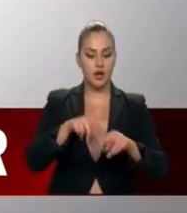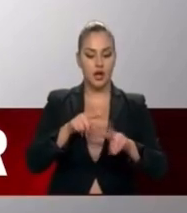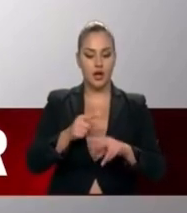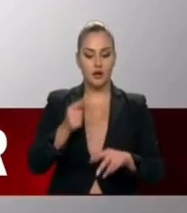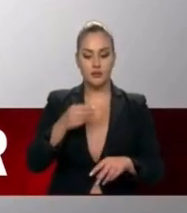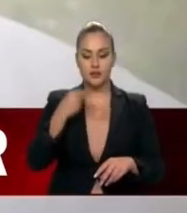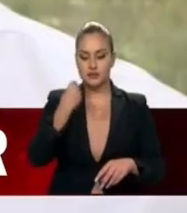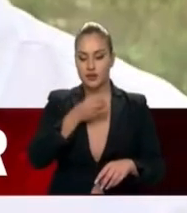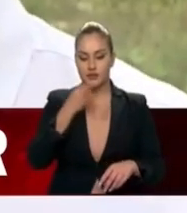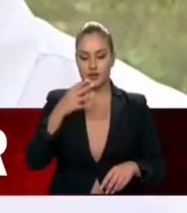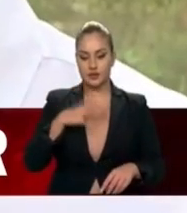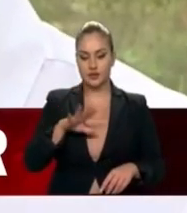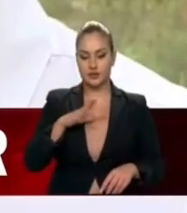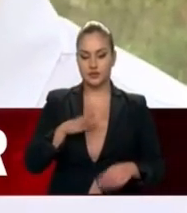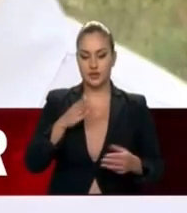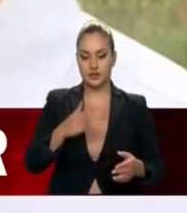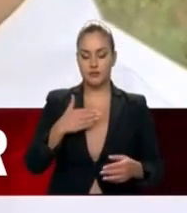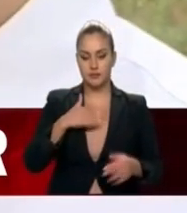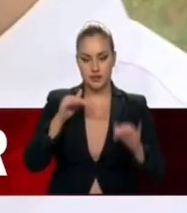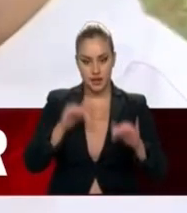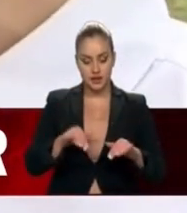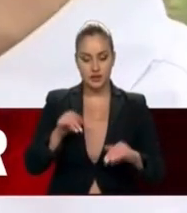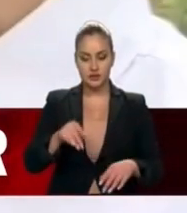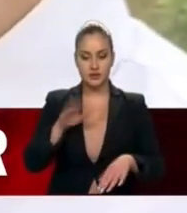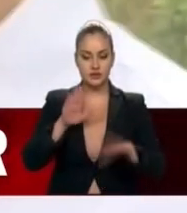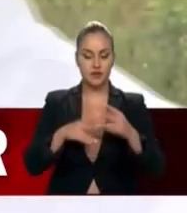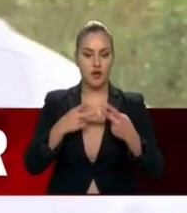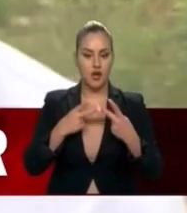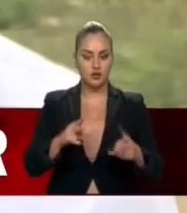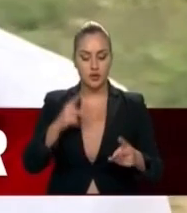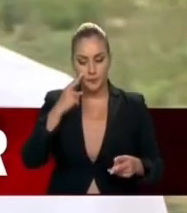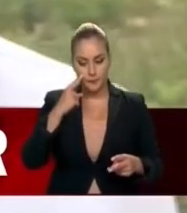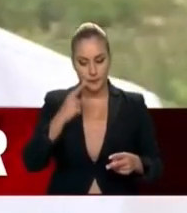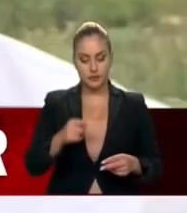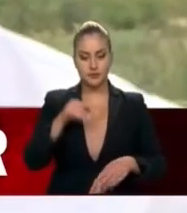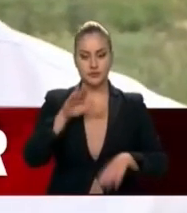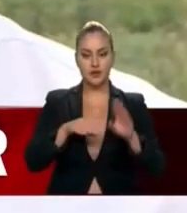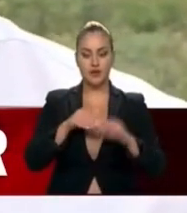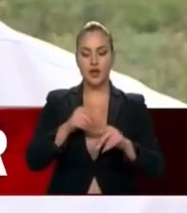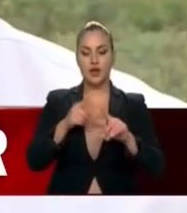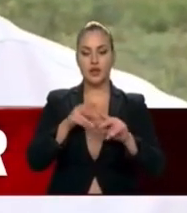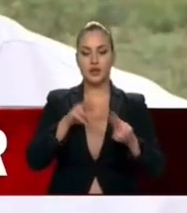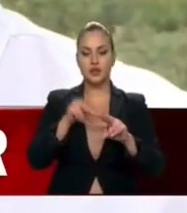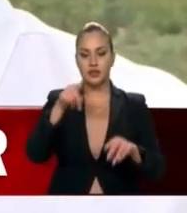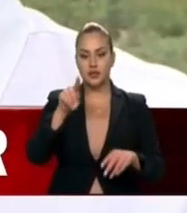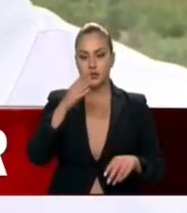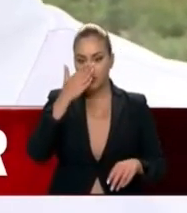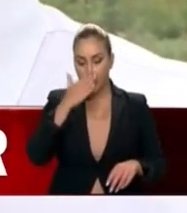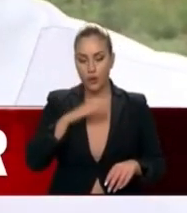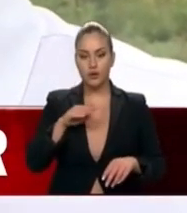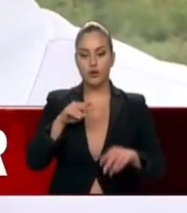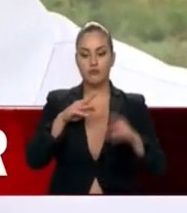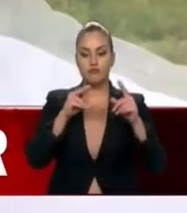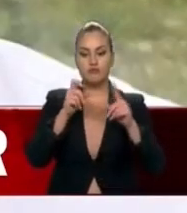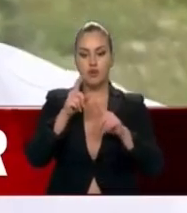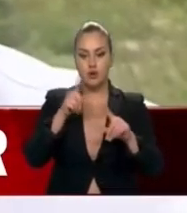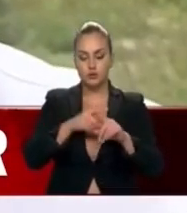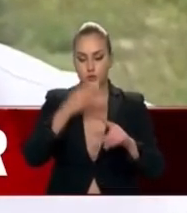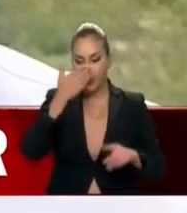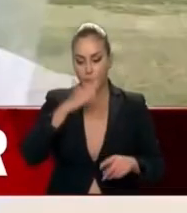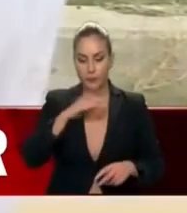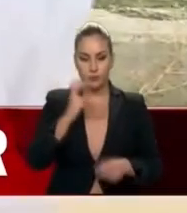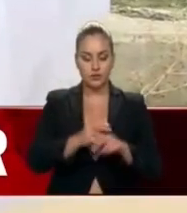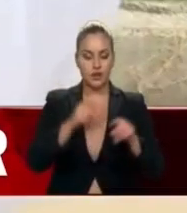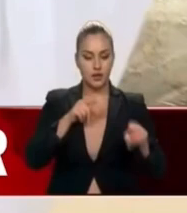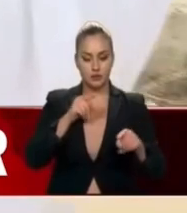bir servet istedi. Abla geldik biz senin sayfanı açtık, bir baktım sayfada tik yok, post yok, hiçbir şey yok. Ne